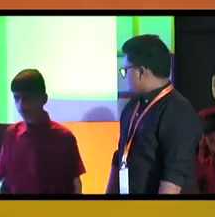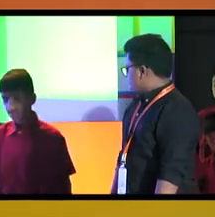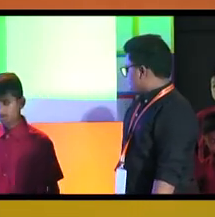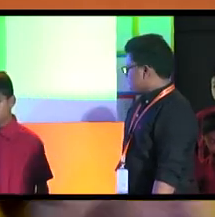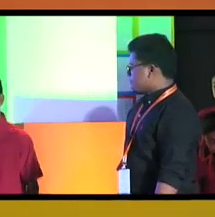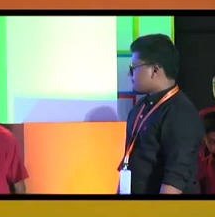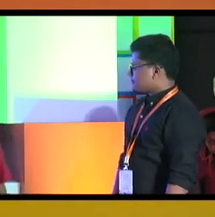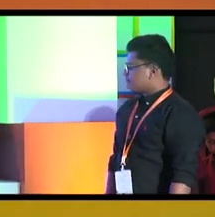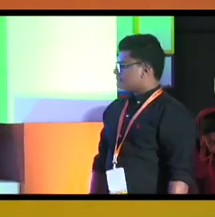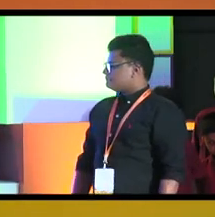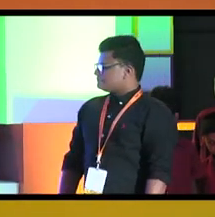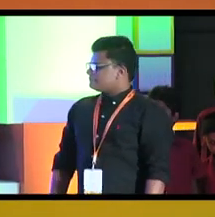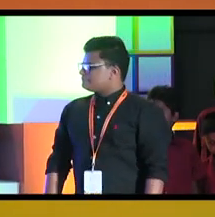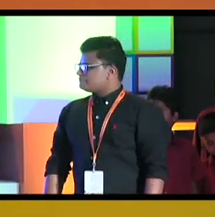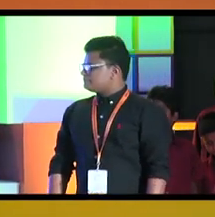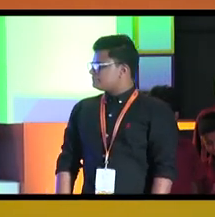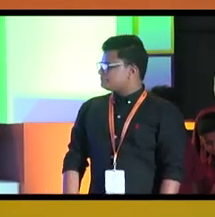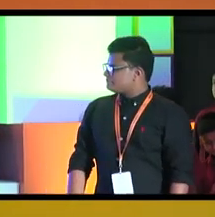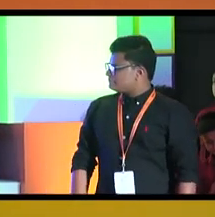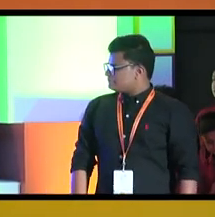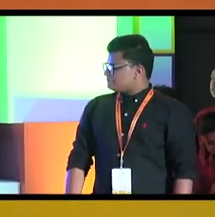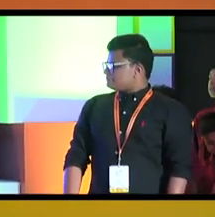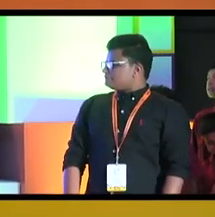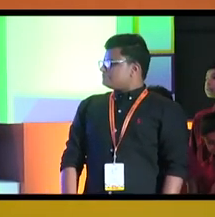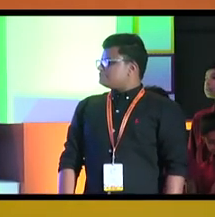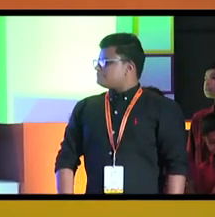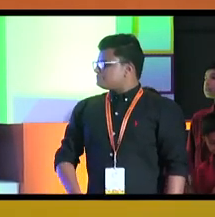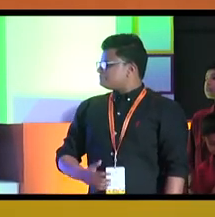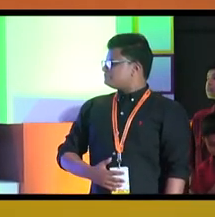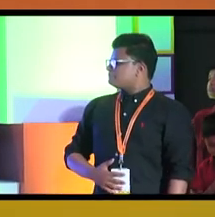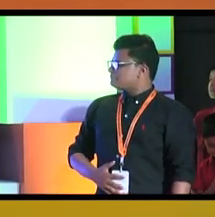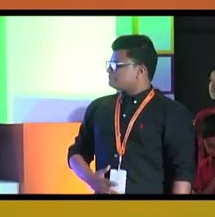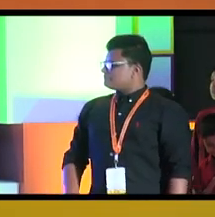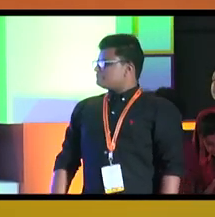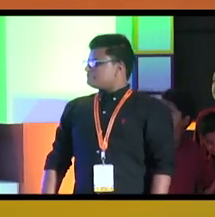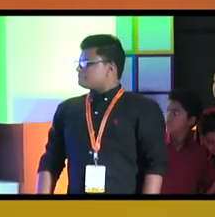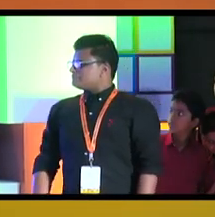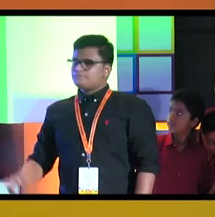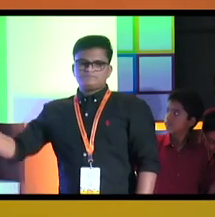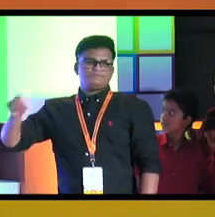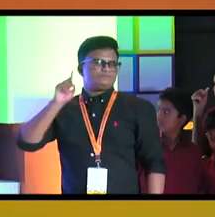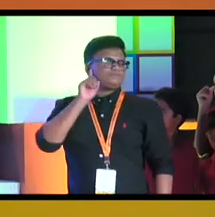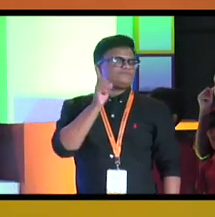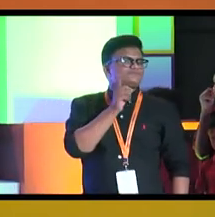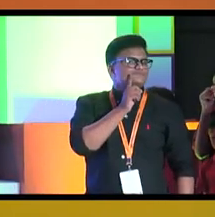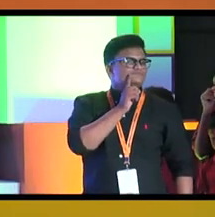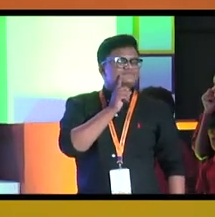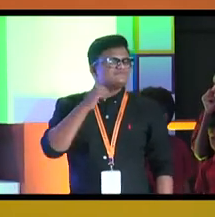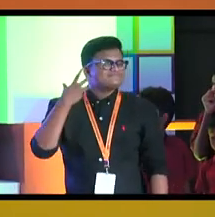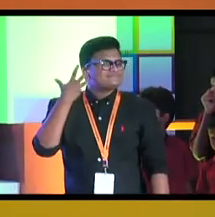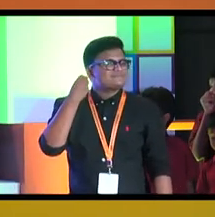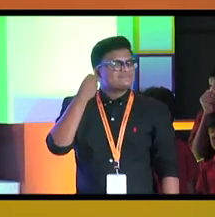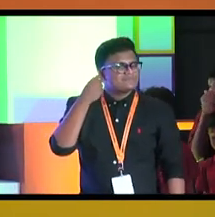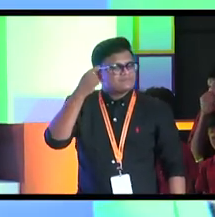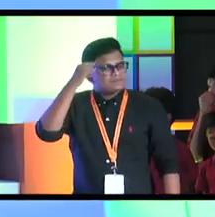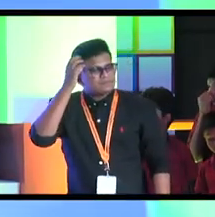is jadoo ka naam hai tum dal dal to hum paat paat. Jab deaf and mute ne dekha ki normal, mentally